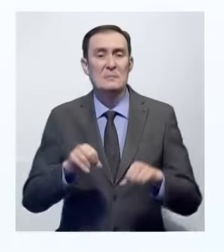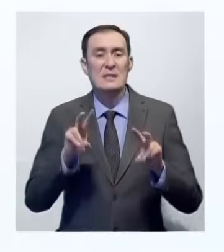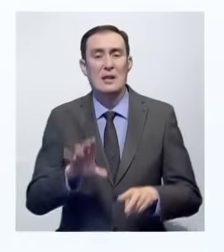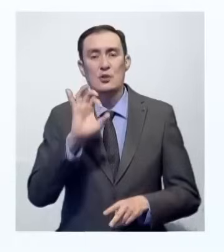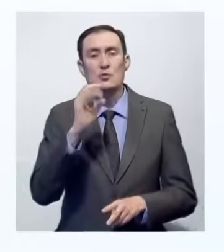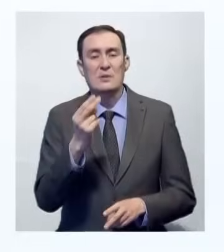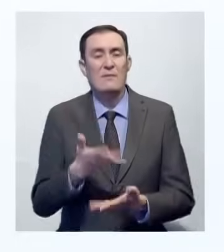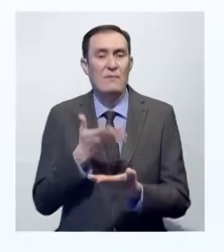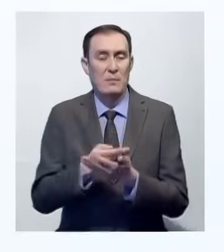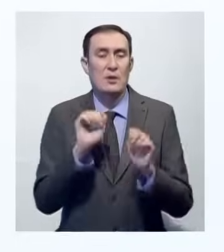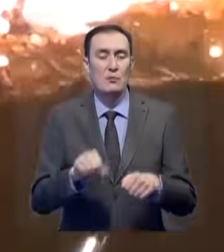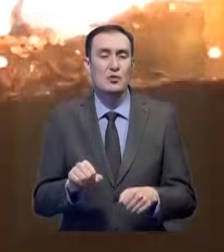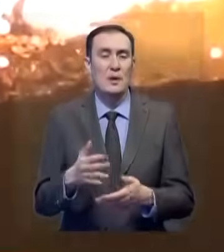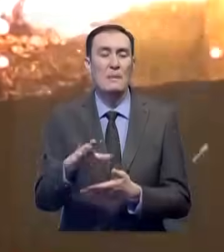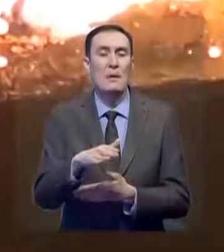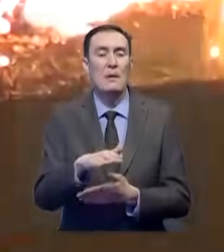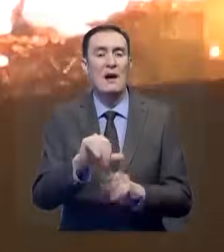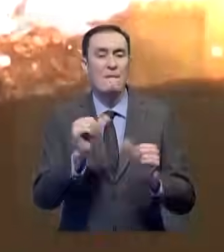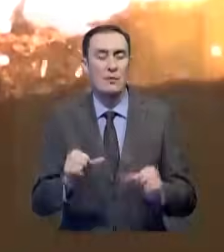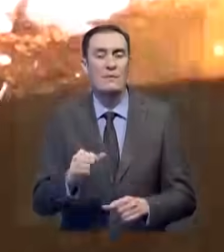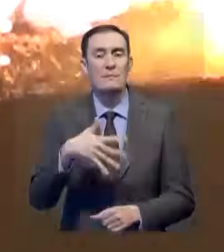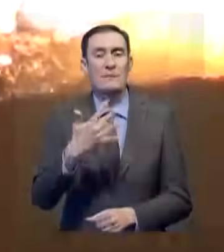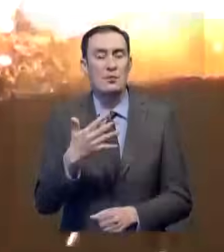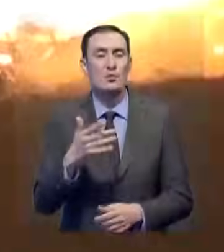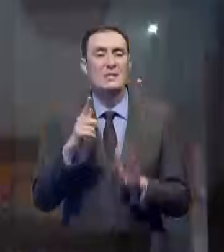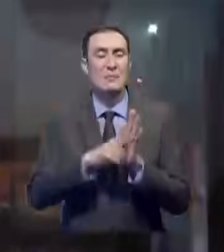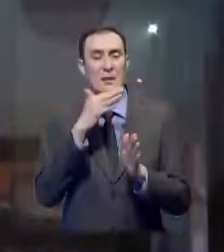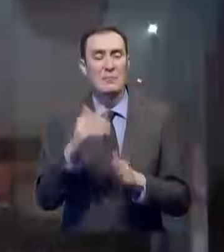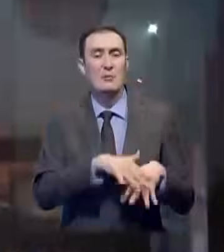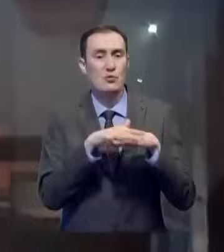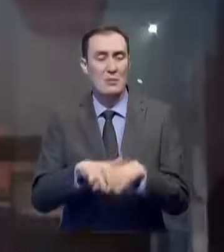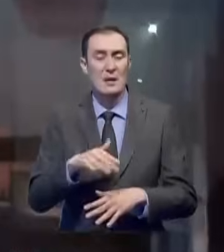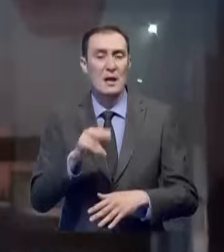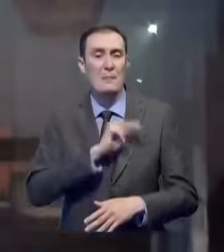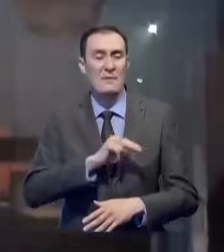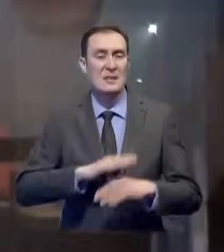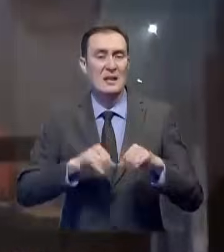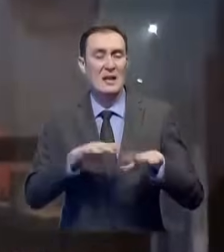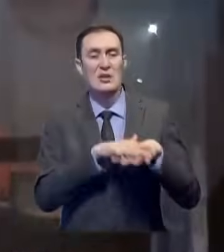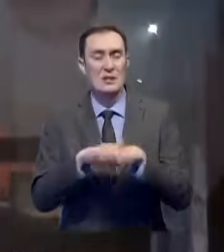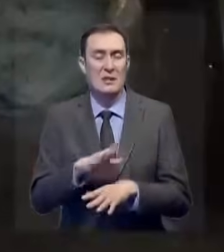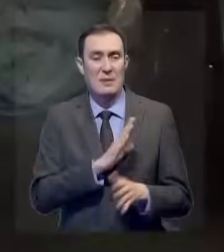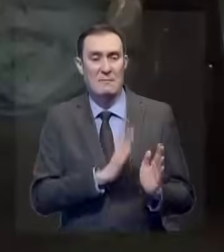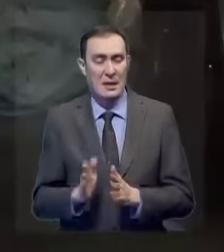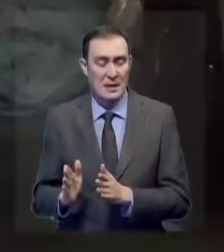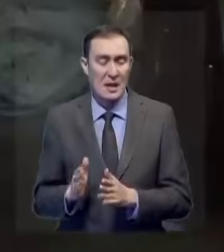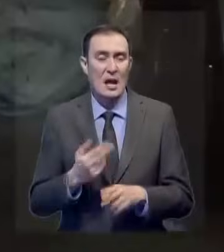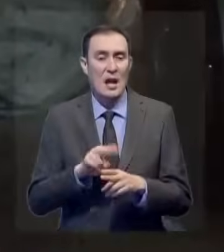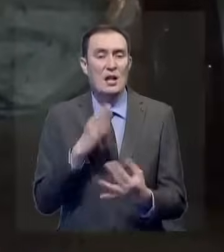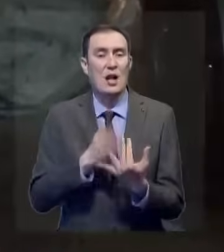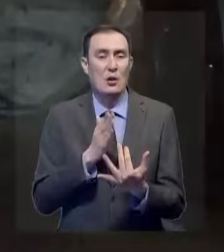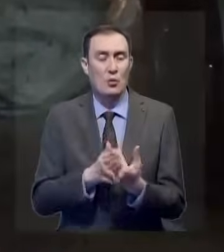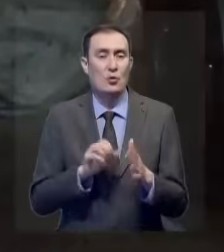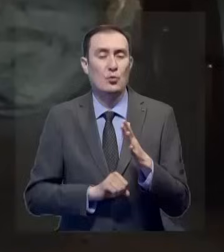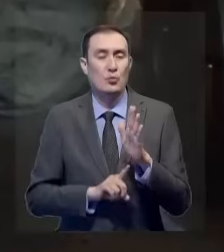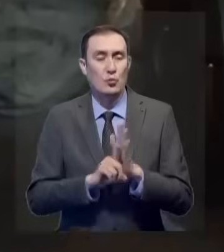социальную выплату можно получить в 55, при условии, что 7 лет на работника поступали профессиональные пенсионные отчисления. Эта льгота действует